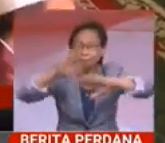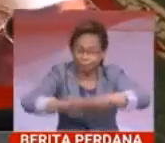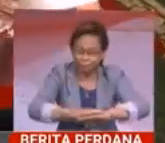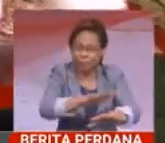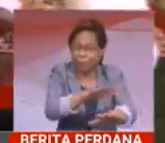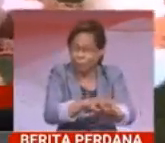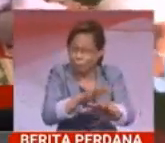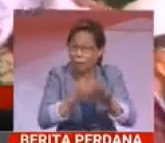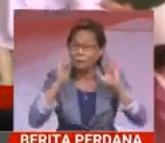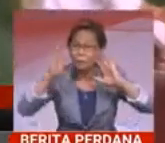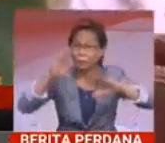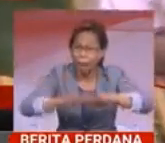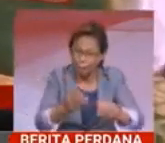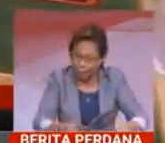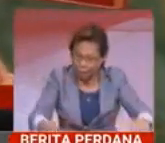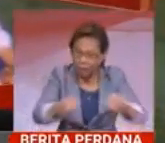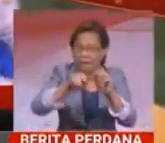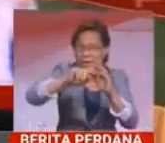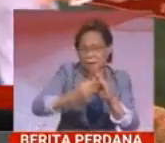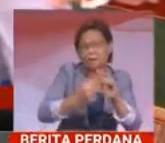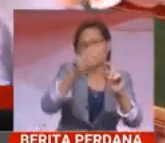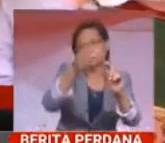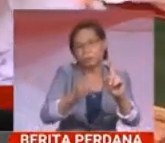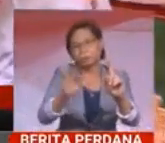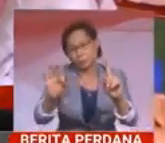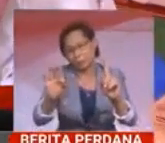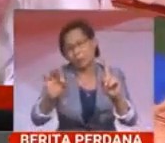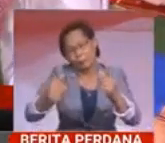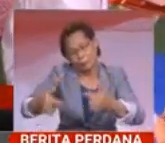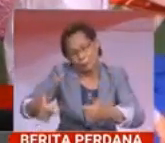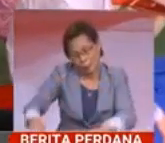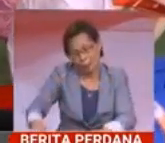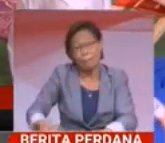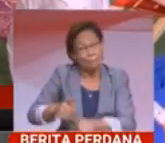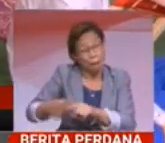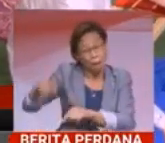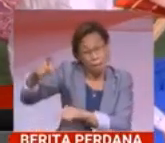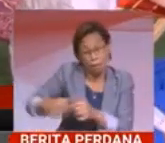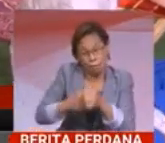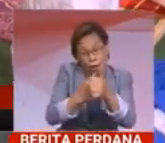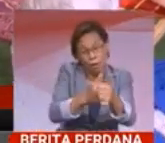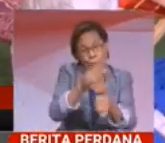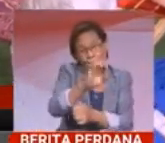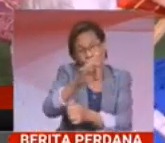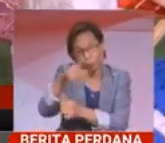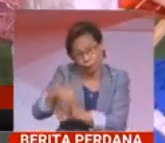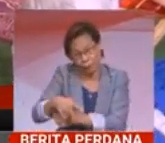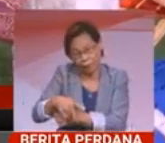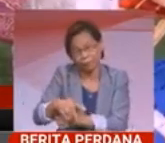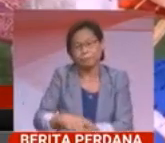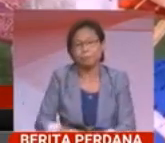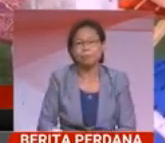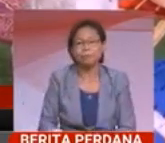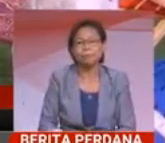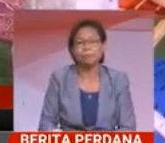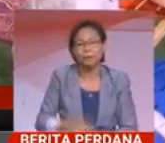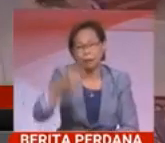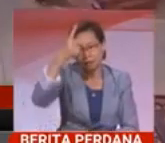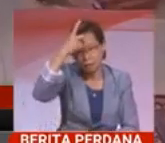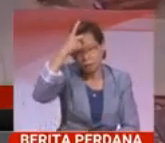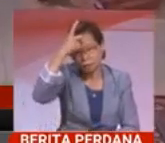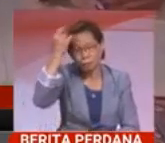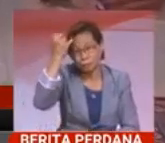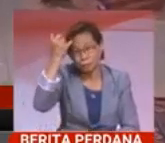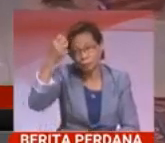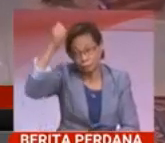solat berjemaah di masjid mulai satu september ini namun mereka perlu mematuhi asop yang telah ditetapkan jatuh